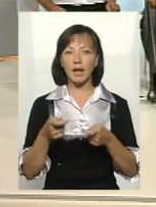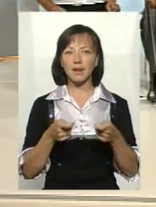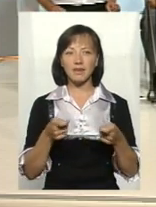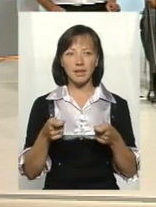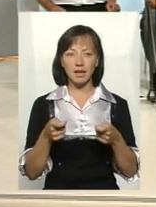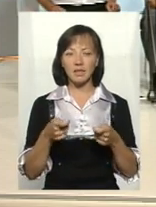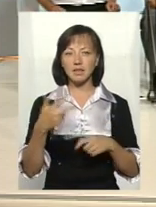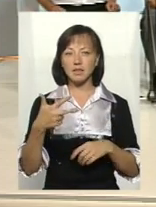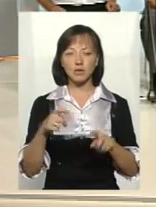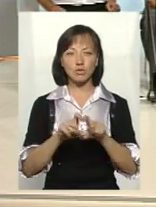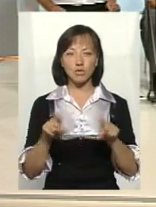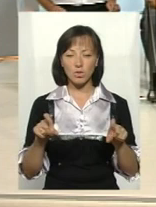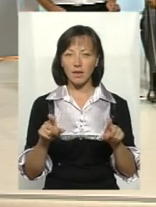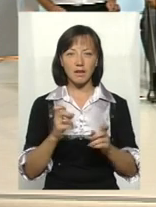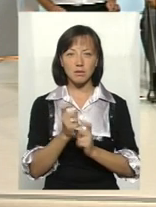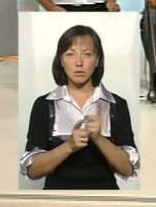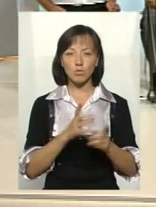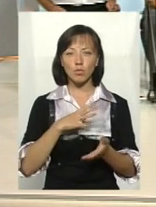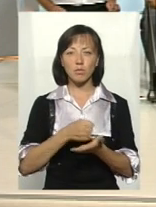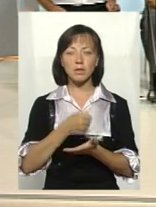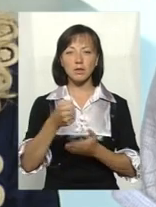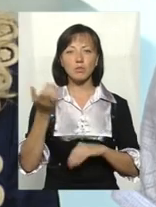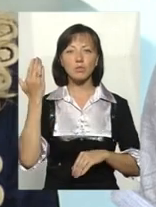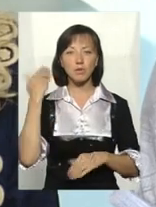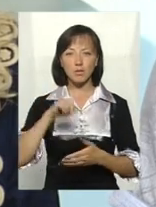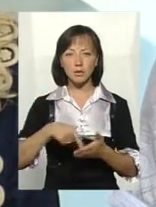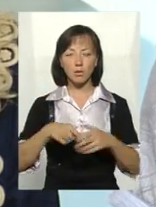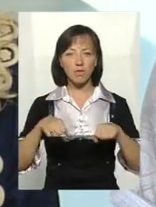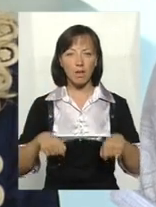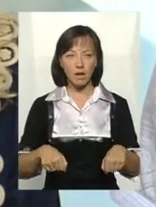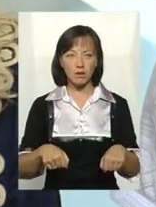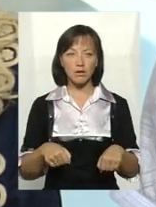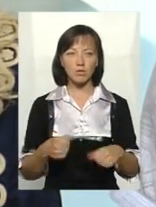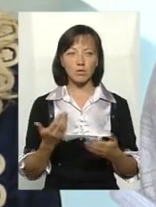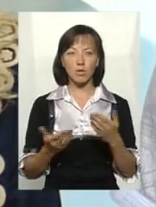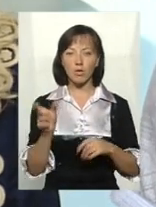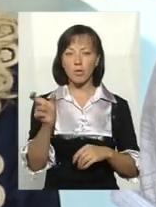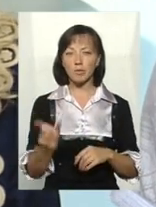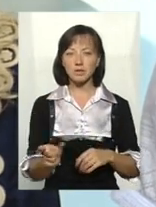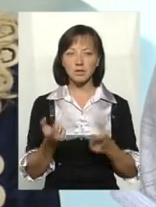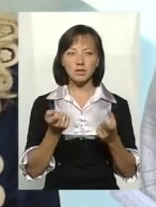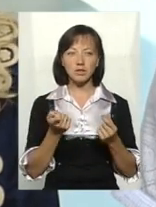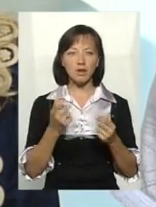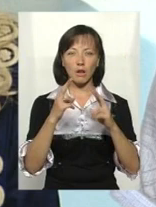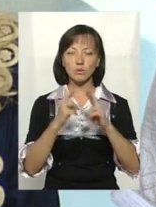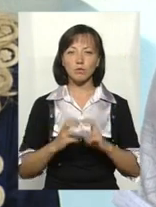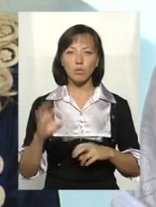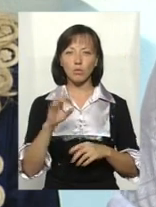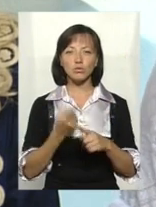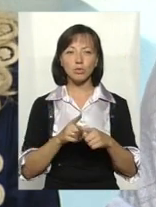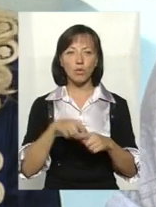не змінено. Керівник 30-ї школи був призначений попередньою міською владою. Ну, тут, очевидно, громадянка трішки не розібралась, про що